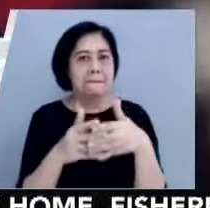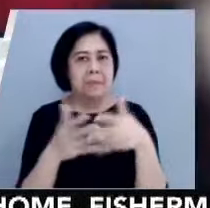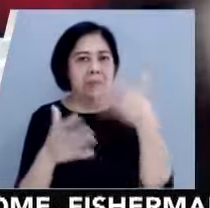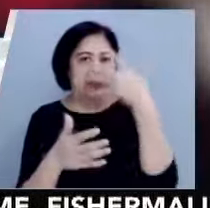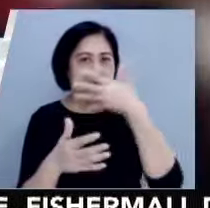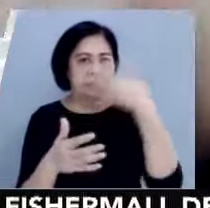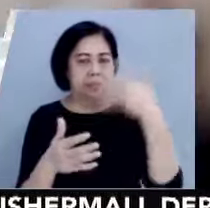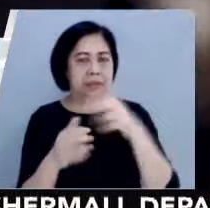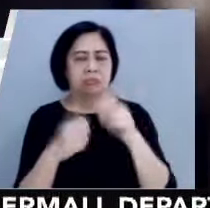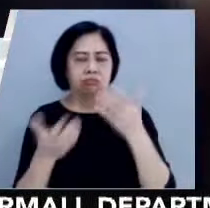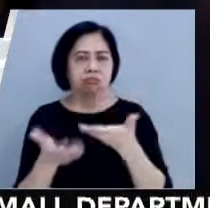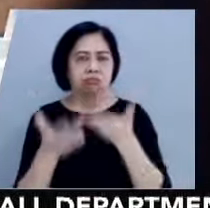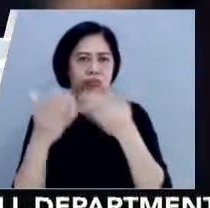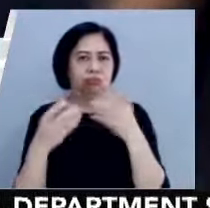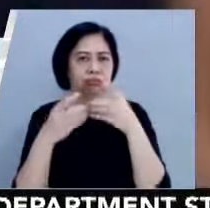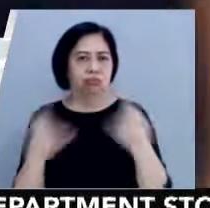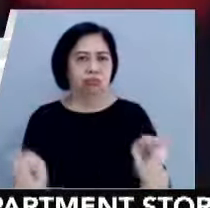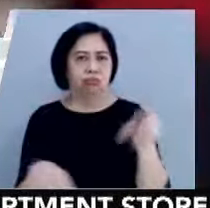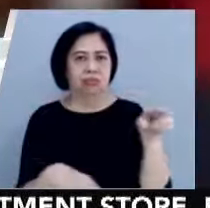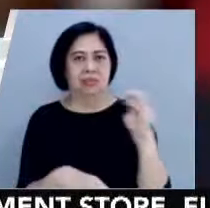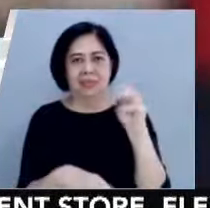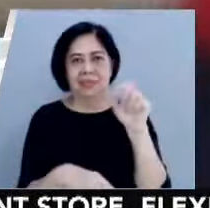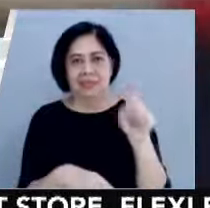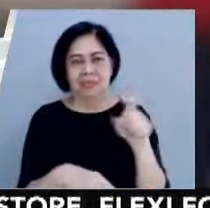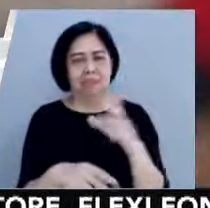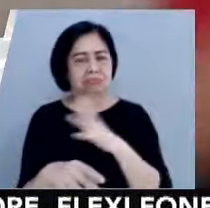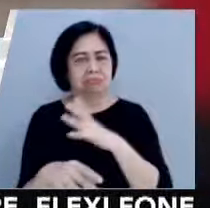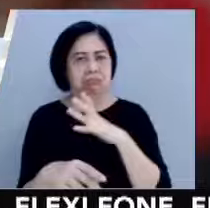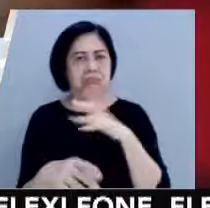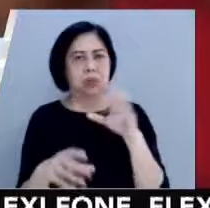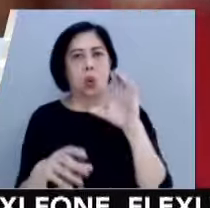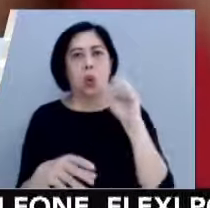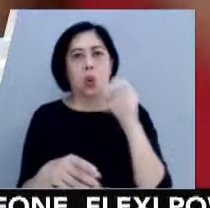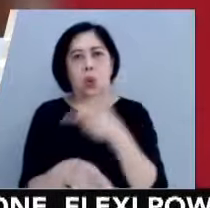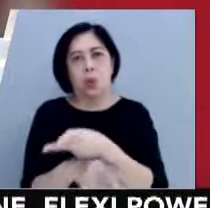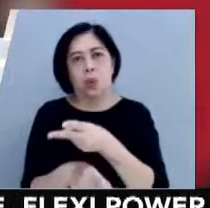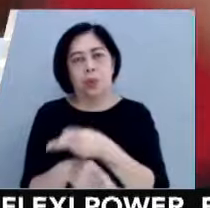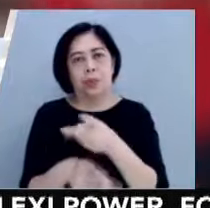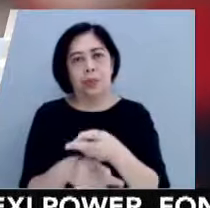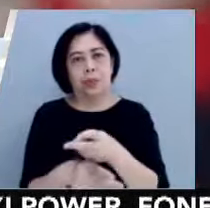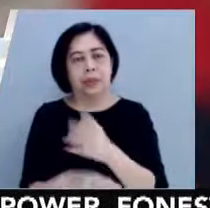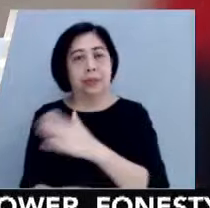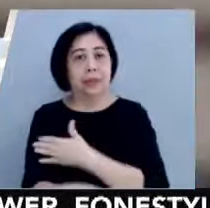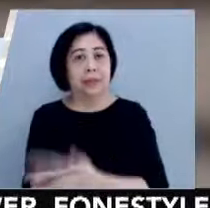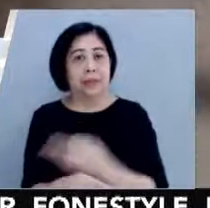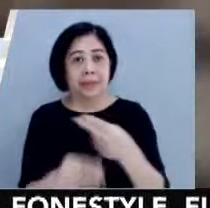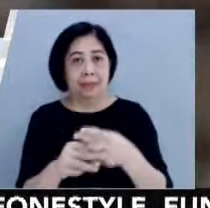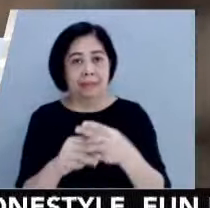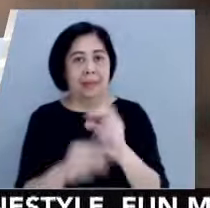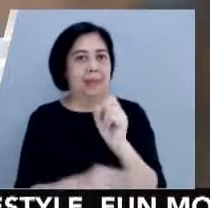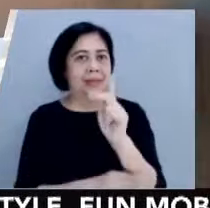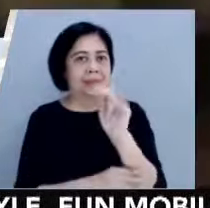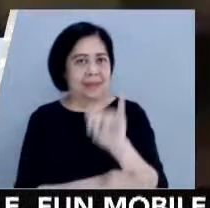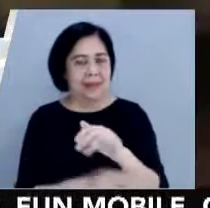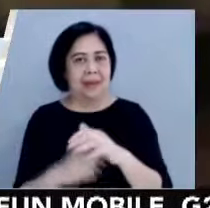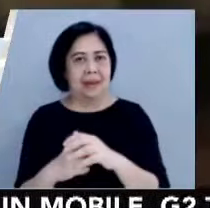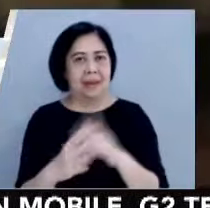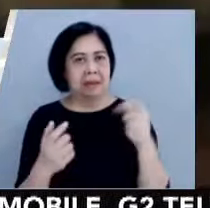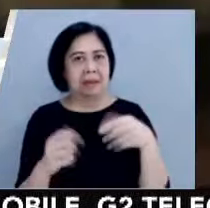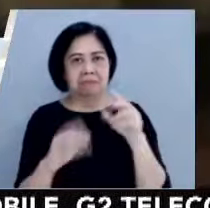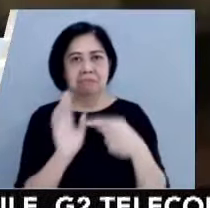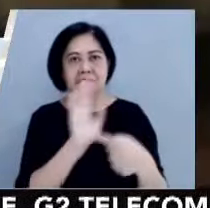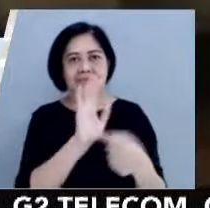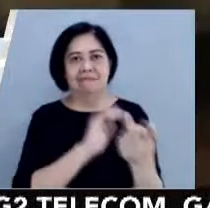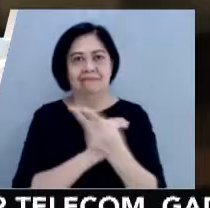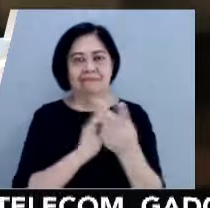divorce. Maayos naman daw ang co-parenting nila sa anak na si Sky at na-feature pa sila sa isang magazine. We wanted to